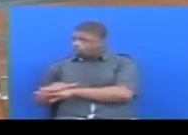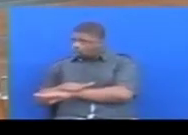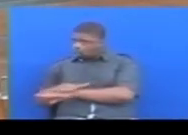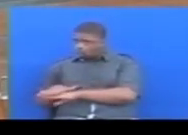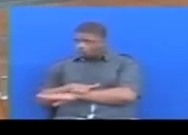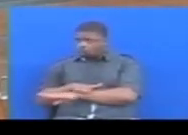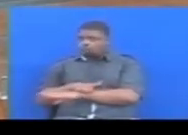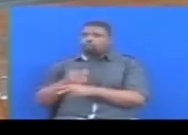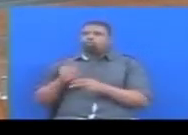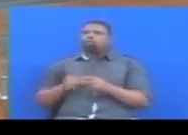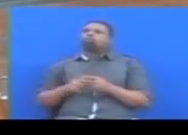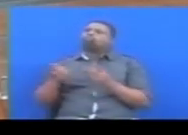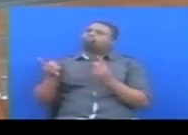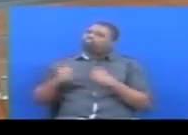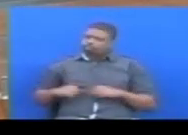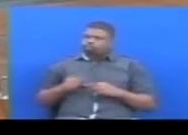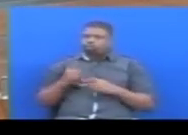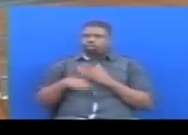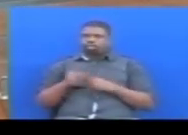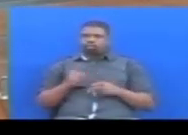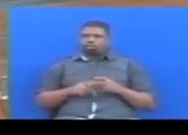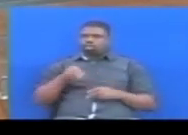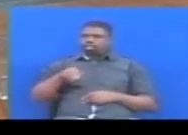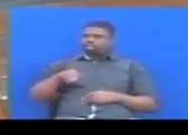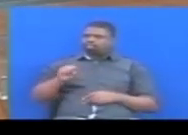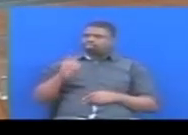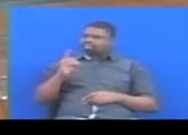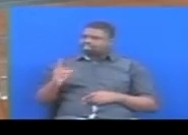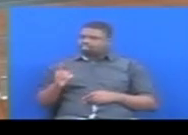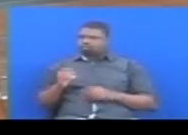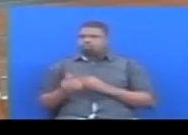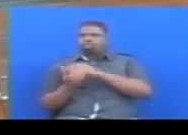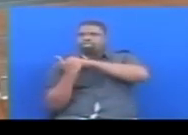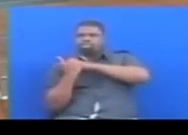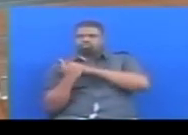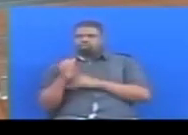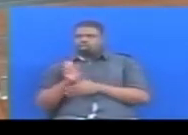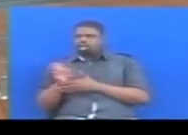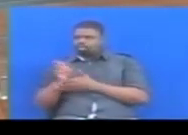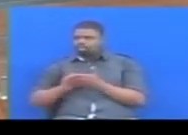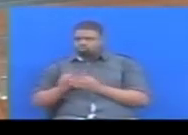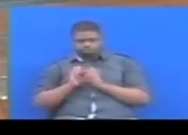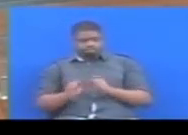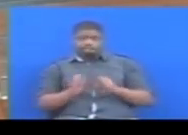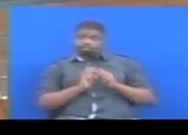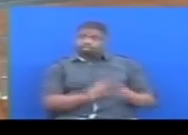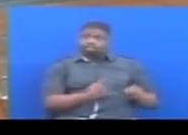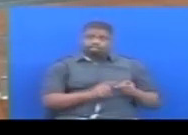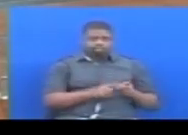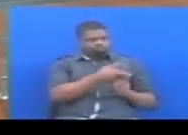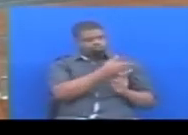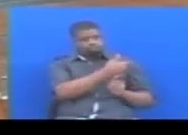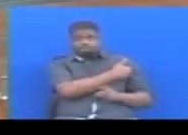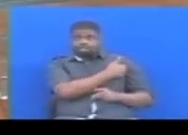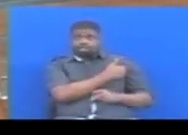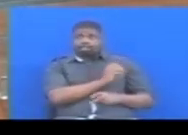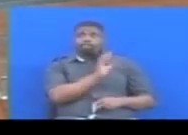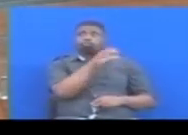walemavu wa ngozi tunavyo ndani ya MSD. Ni wajibu sasa wa halmashauri mbalimbali na hospitali za mikoa